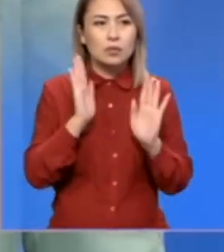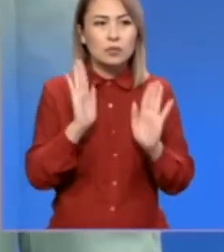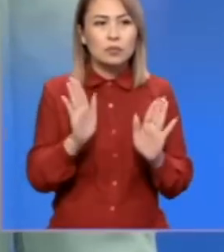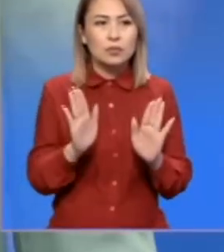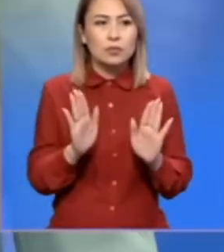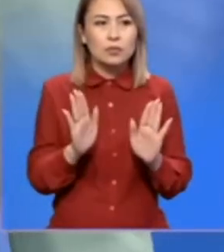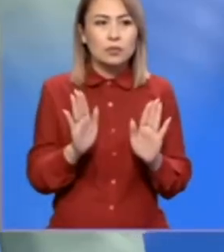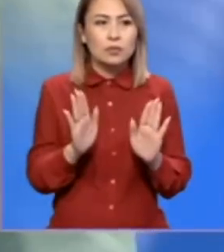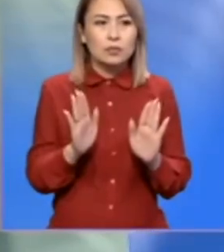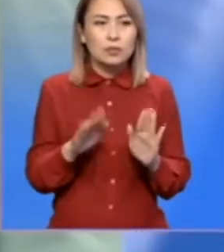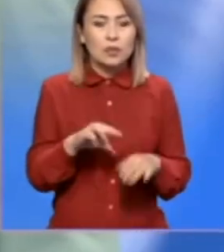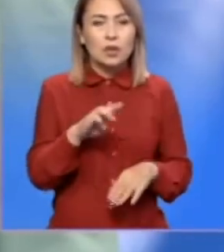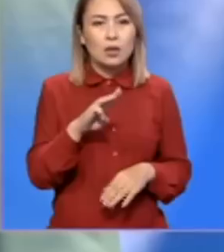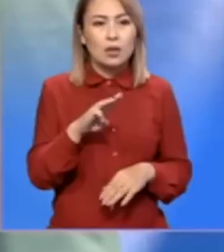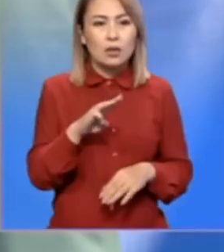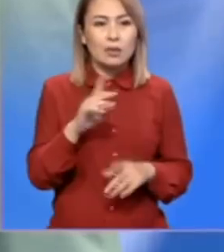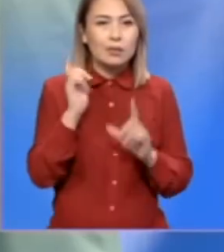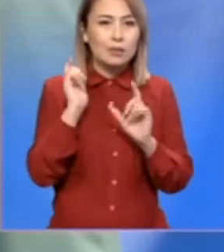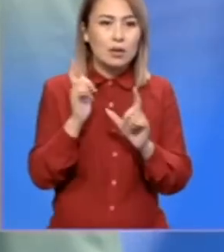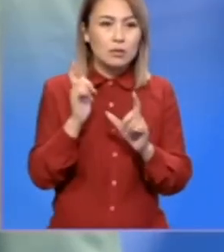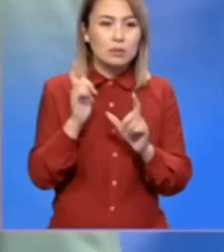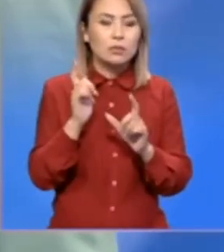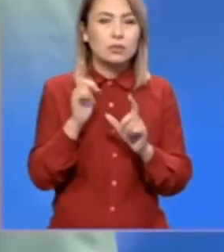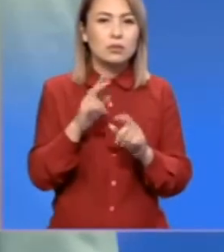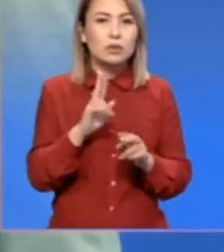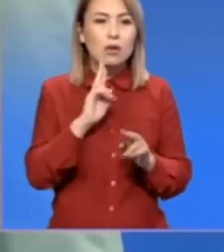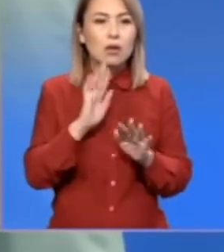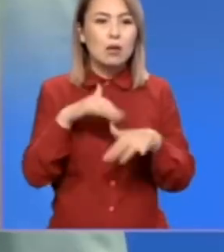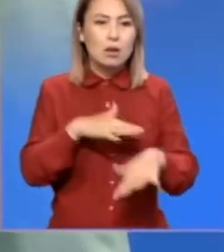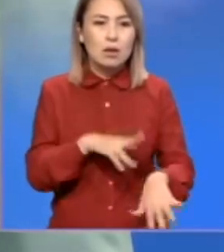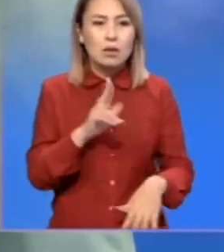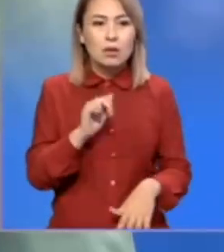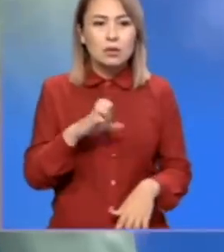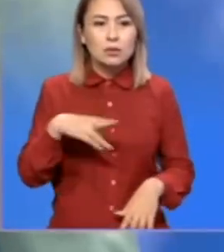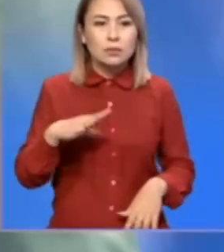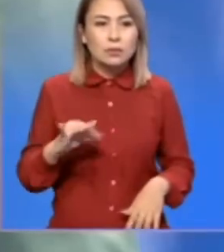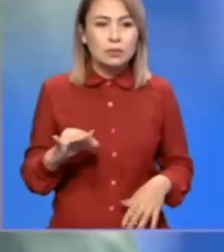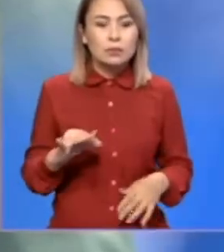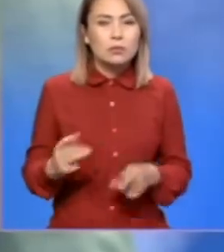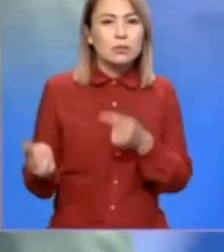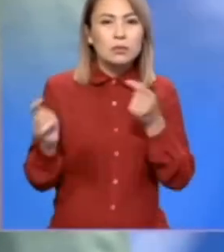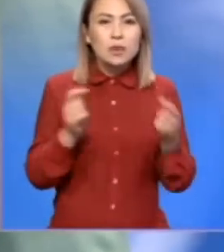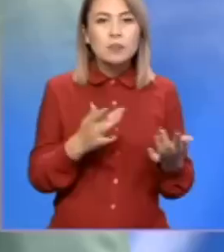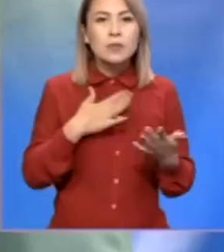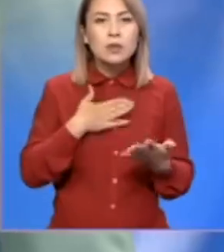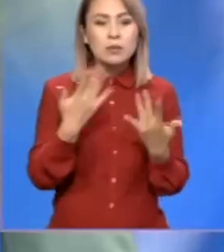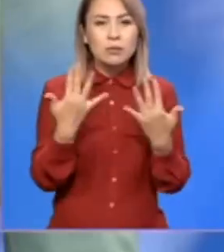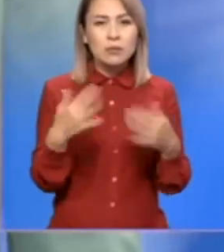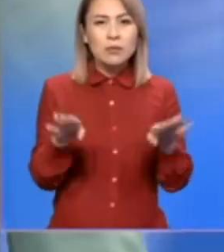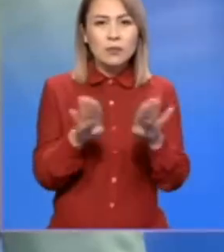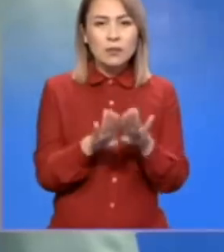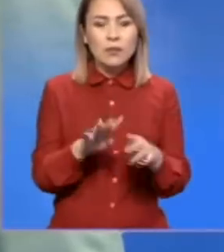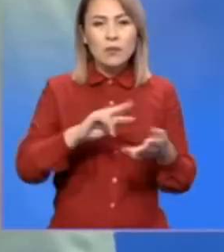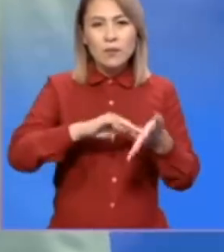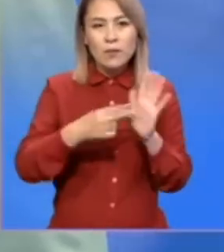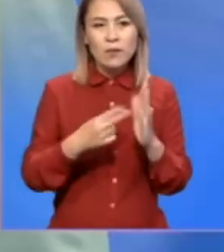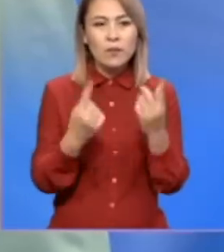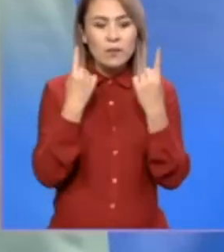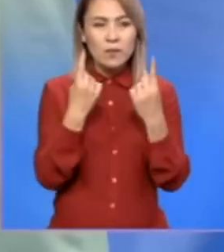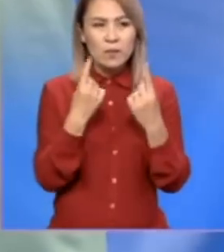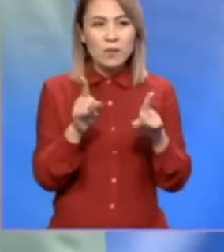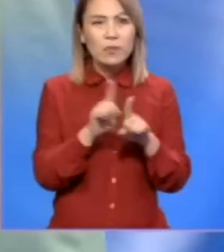осы Транскаспий бағыты біздің үстімізден өткен кезде қаншалықты біз осы үлкен жобадан